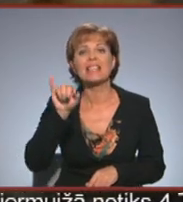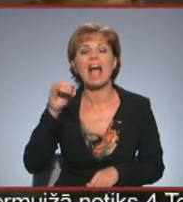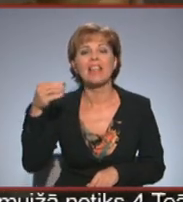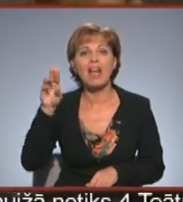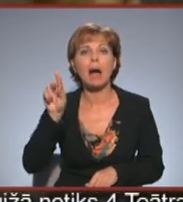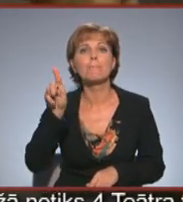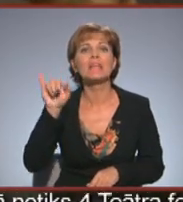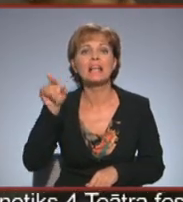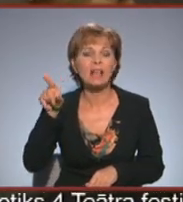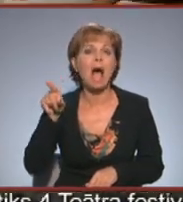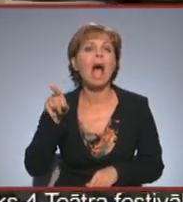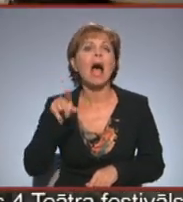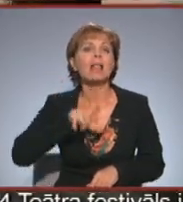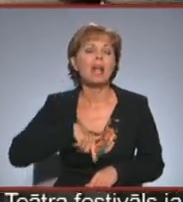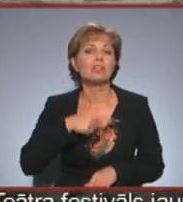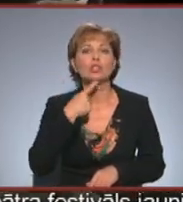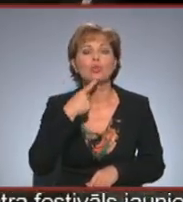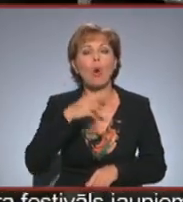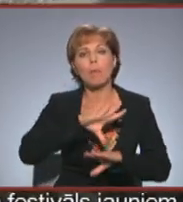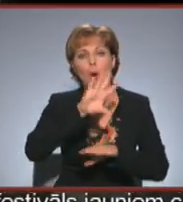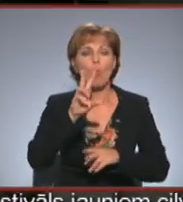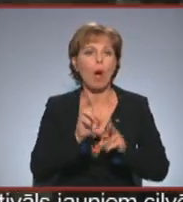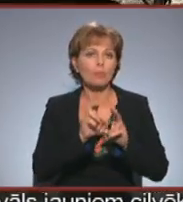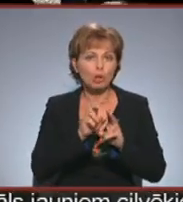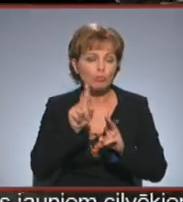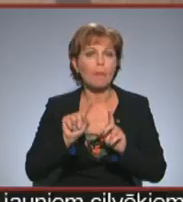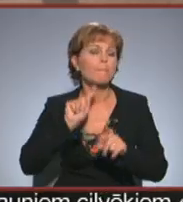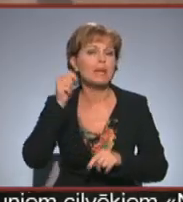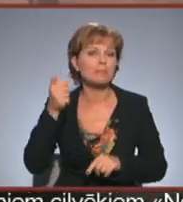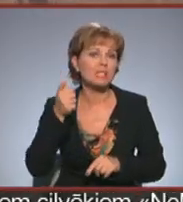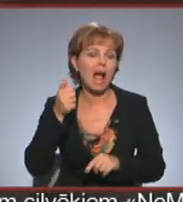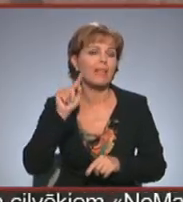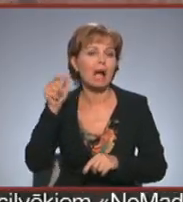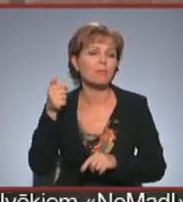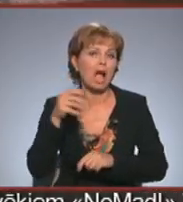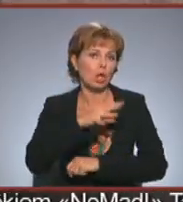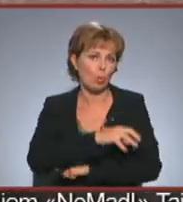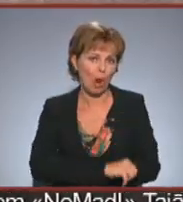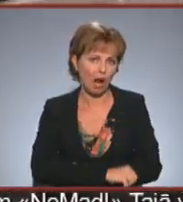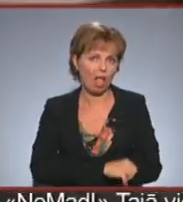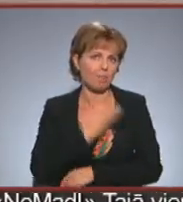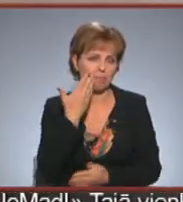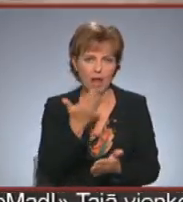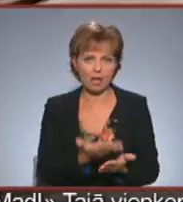Latvijas un Somijas koprodukcija, pirmizrāde plānota nākamā gada nogalē. Toms Rebergs, Kristaps Dombrovskis, Latvijas televīzija.